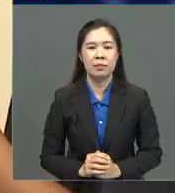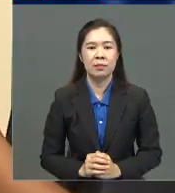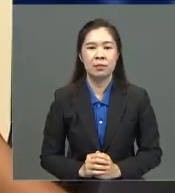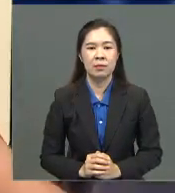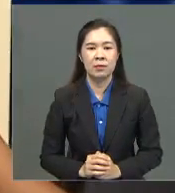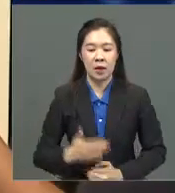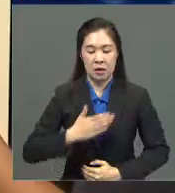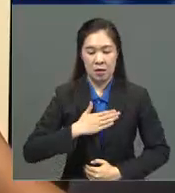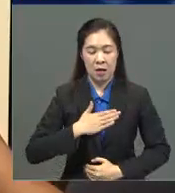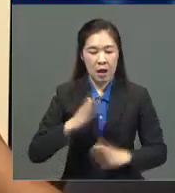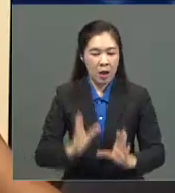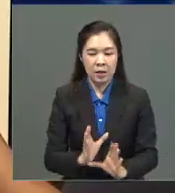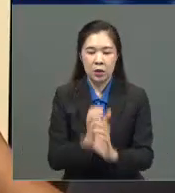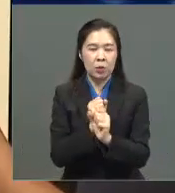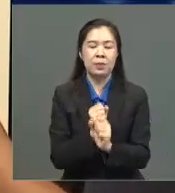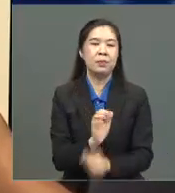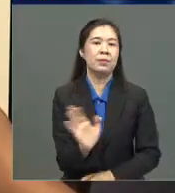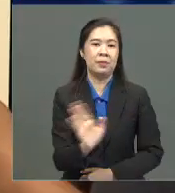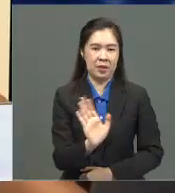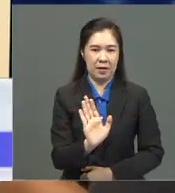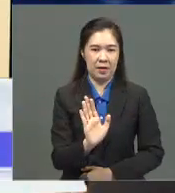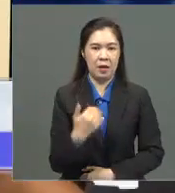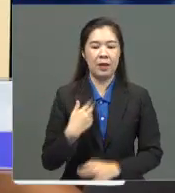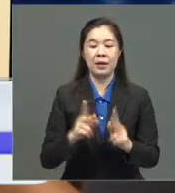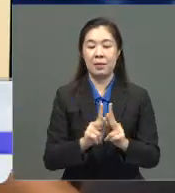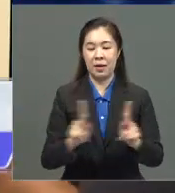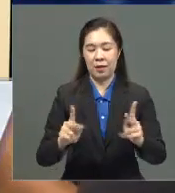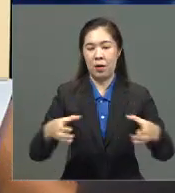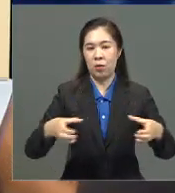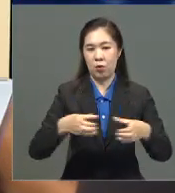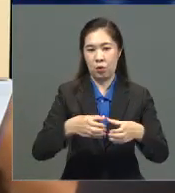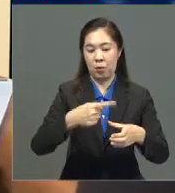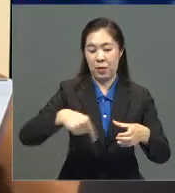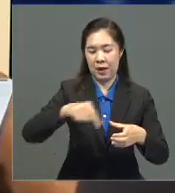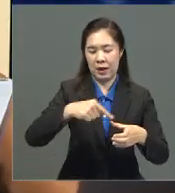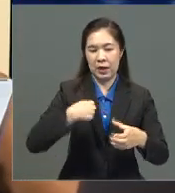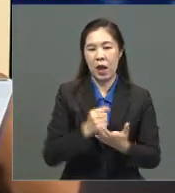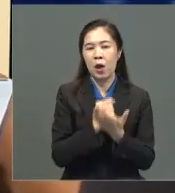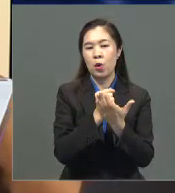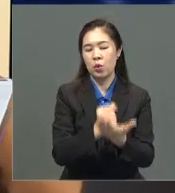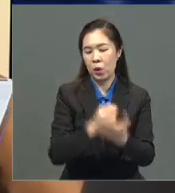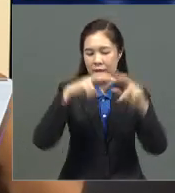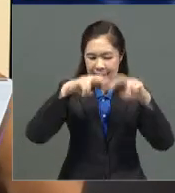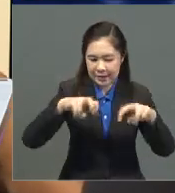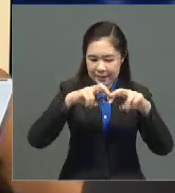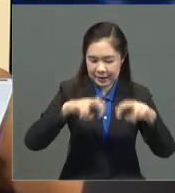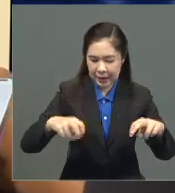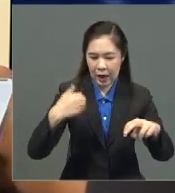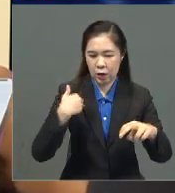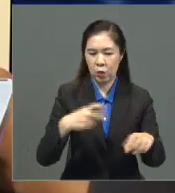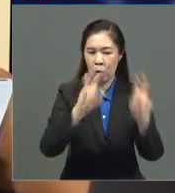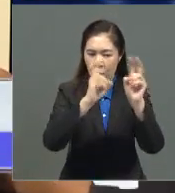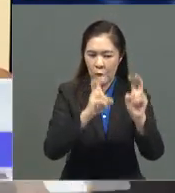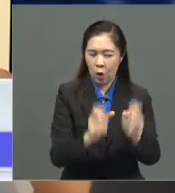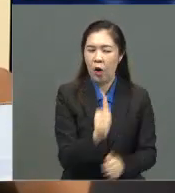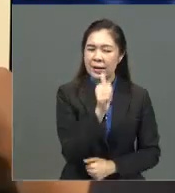ได้เป็นลักษณะข้อสรุปแล้วผมเรียนมาตลอดว่ากรรมาธิการชุดนี้เป็นกรรมาธิการที่ศึกษานะครับว่าเราจะดูทั้งข้อดีข้อเสีย